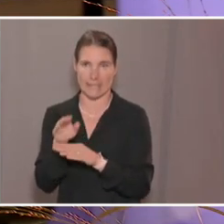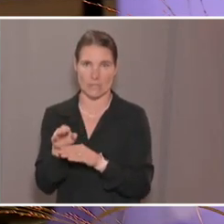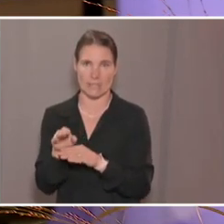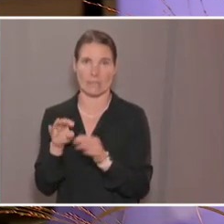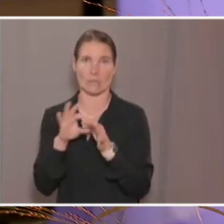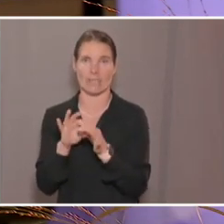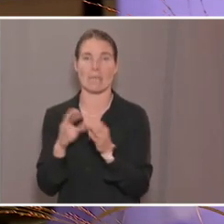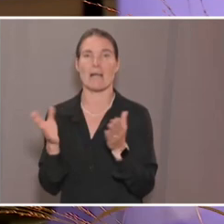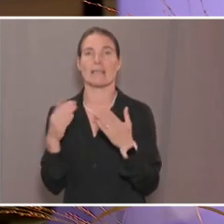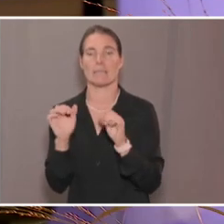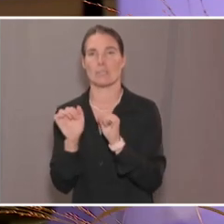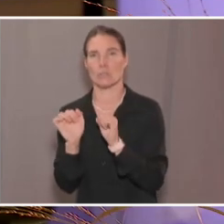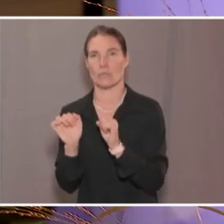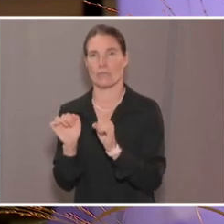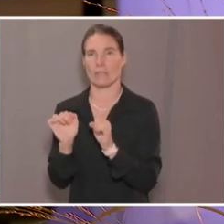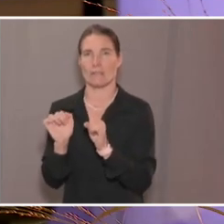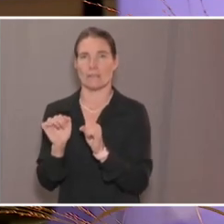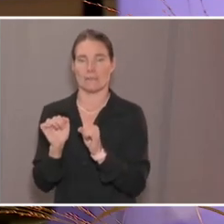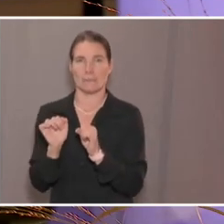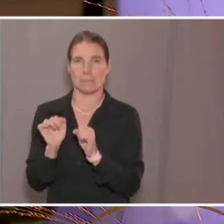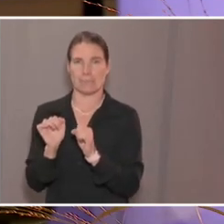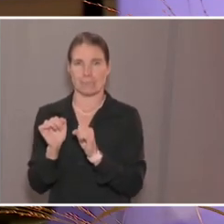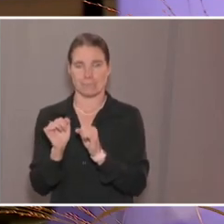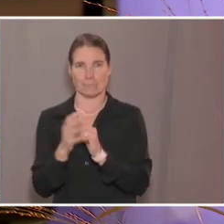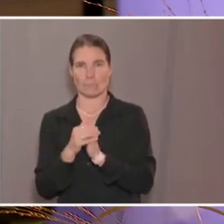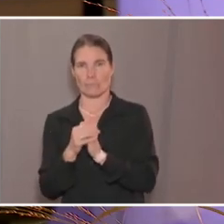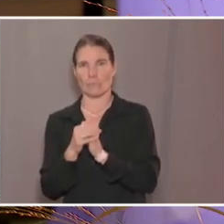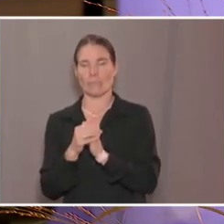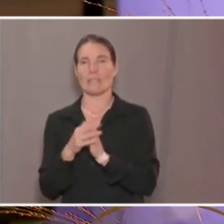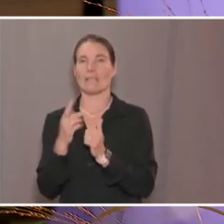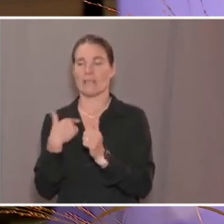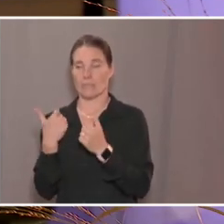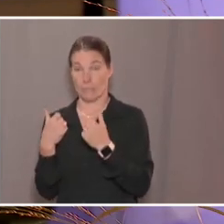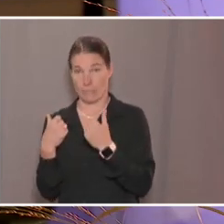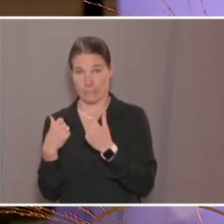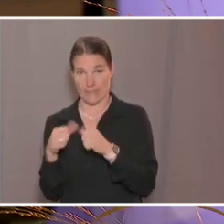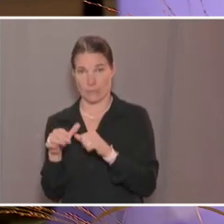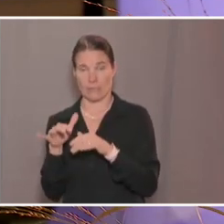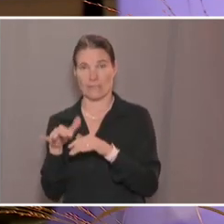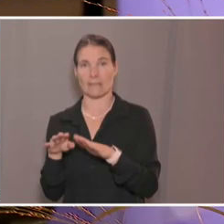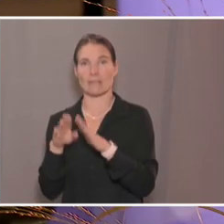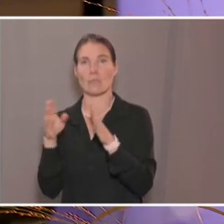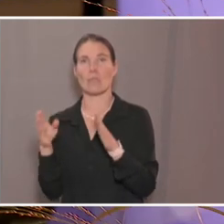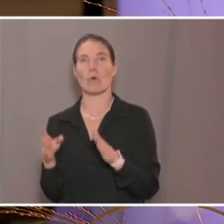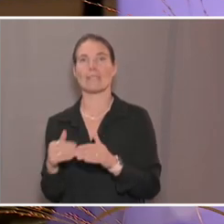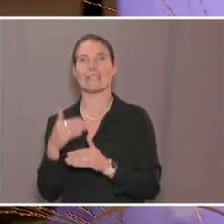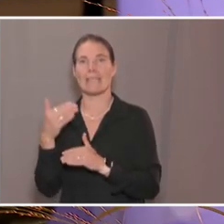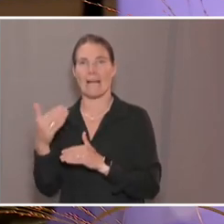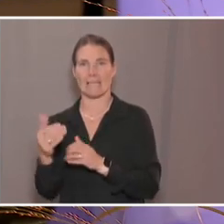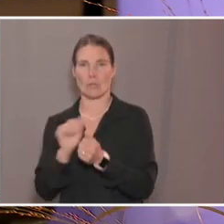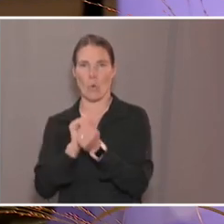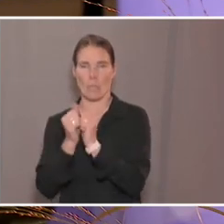Klimaschutz gesetzt. Also hatten wir die Voraussetzungen oder die Verpflichtungen, das Gebäude nachhaltig